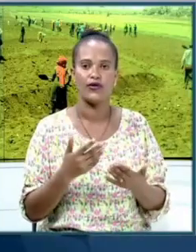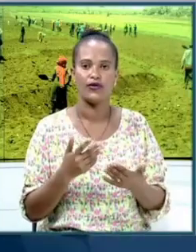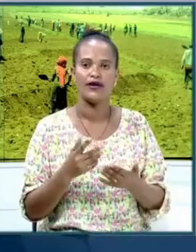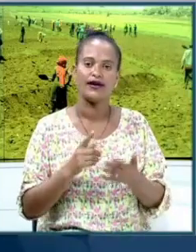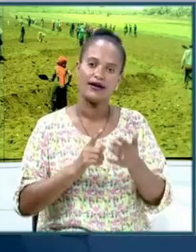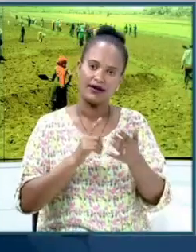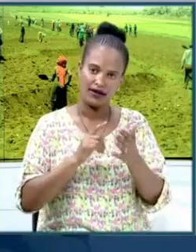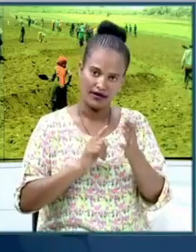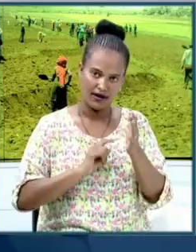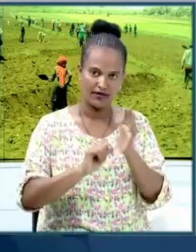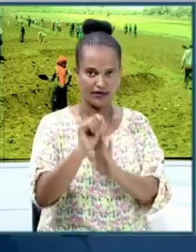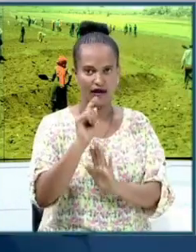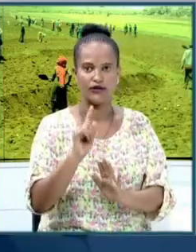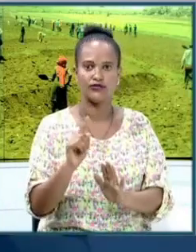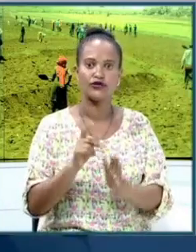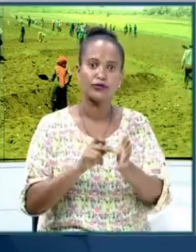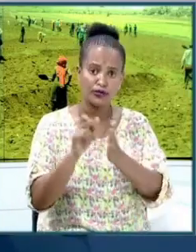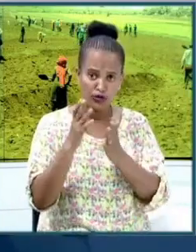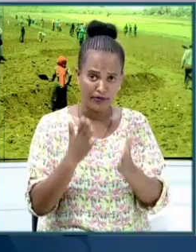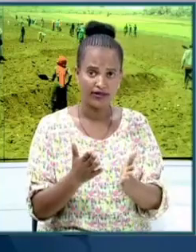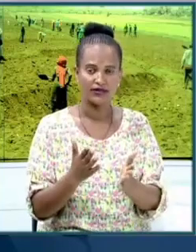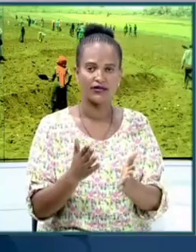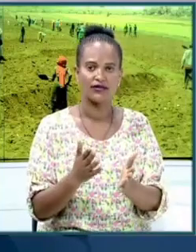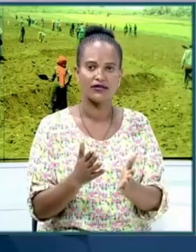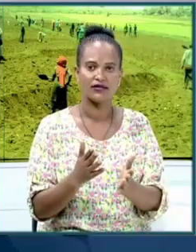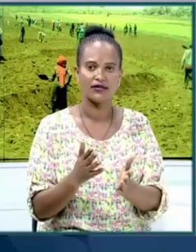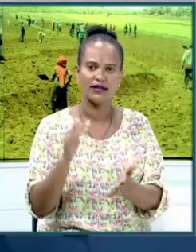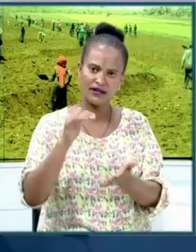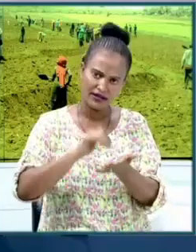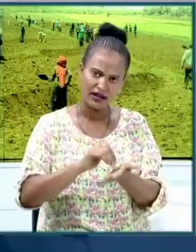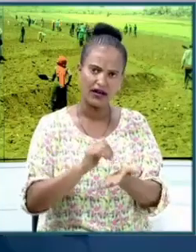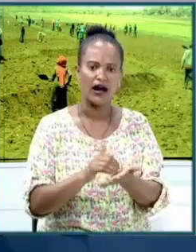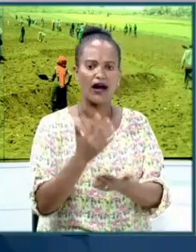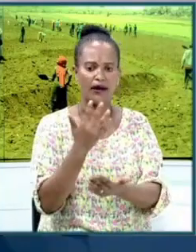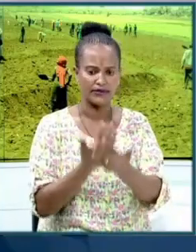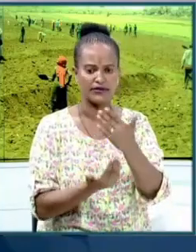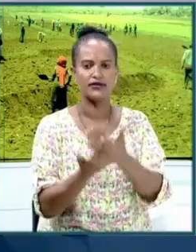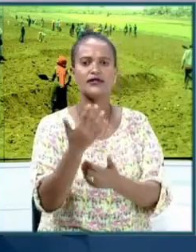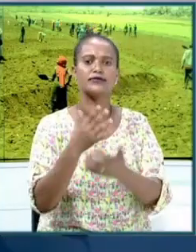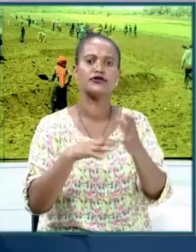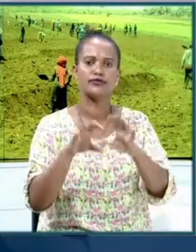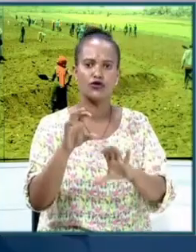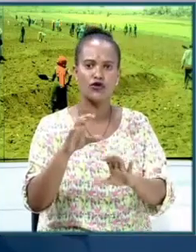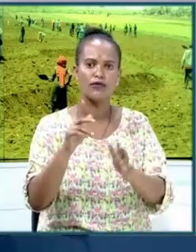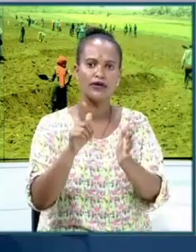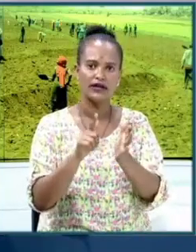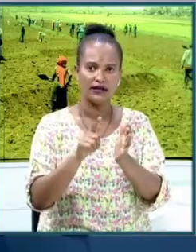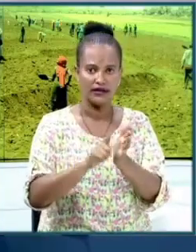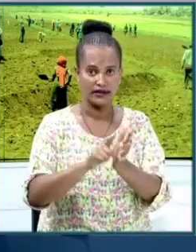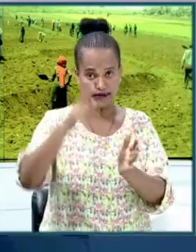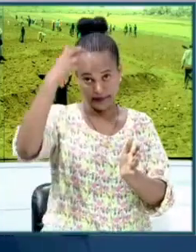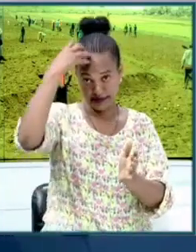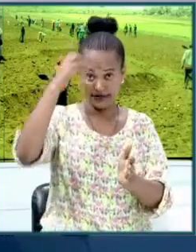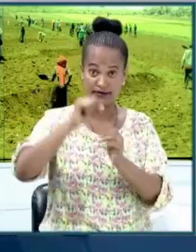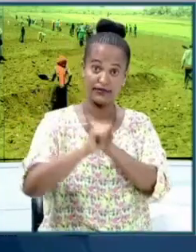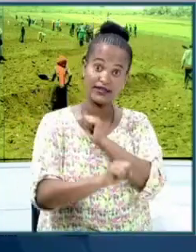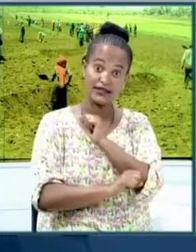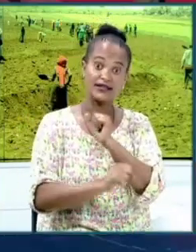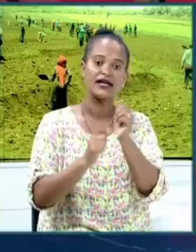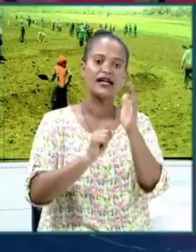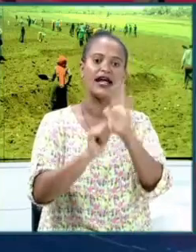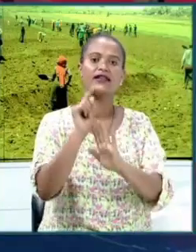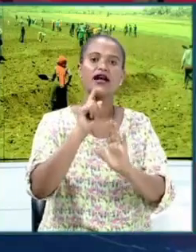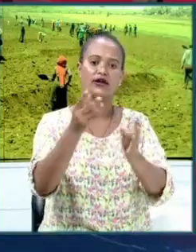ትግራይ እዩ። ስለዚ እቶም ዲፕሎማት ተደጋጋሚ ዝርርብ ዝግበረሉ ዝነበረ ብሕገ መንግስቲ መሰረት ናይ ትግራይ ከረክበሎ